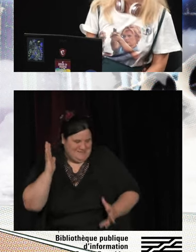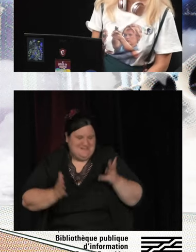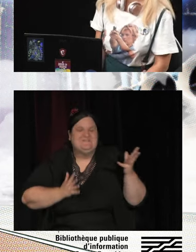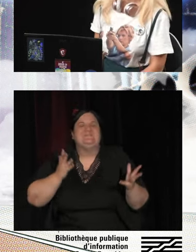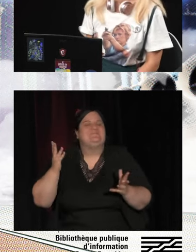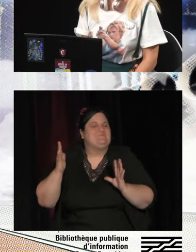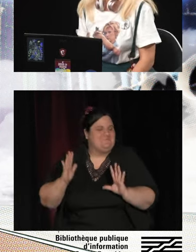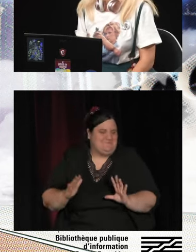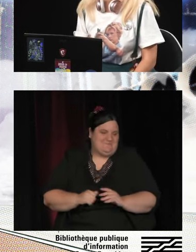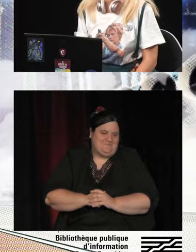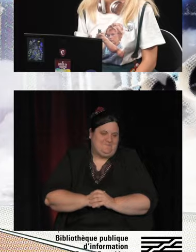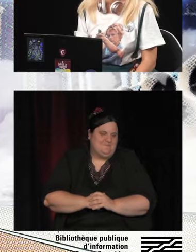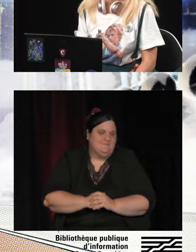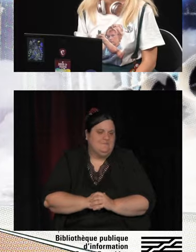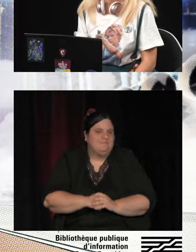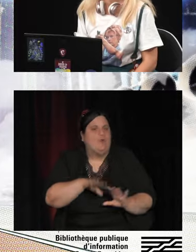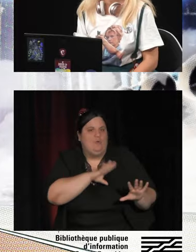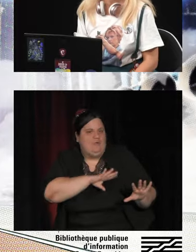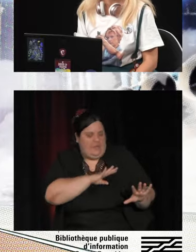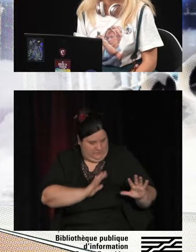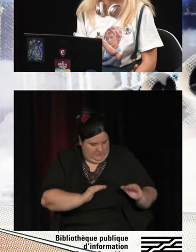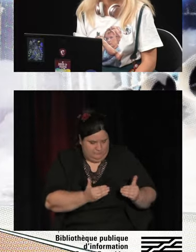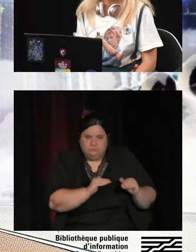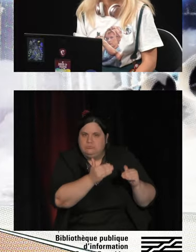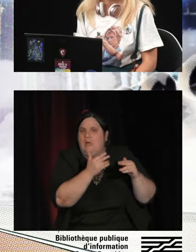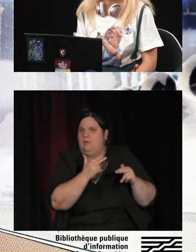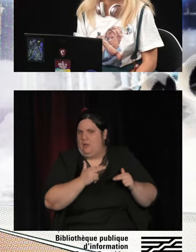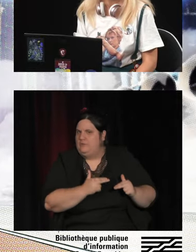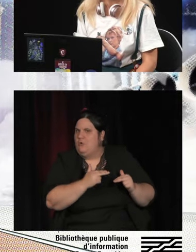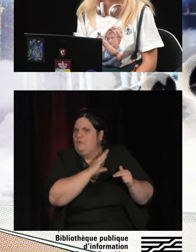Ok, de deux. J'essaye de sécuriser un max de niveau au départ.